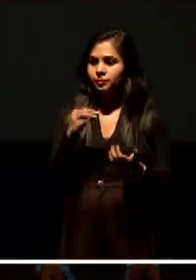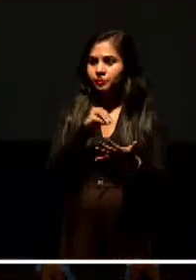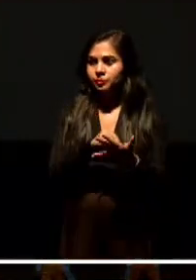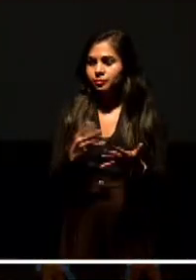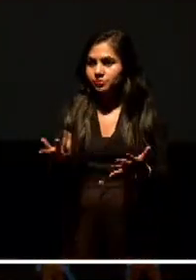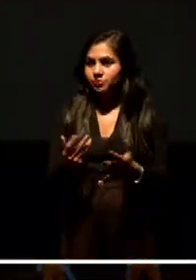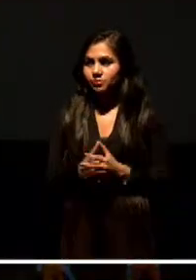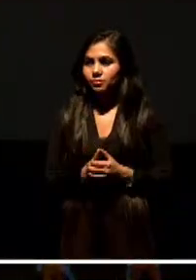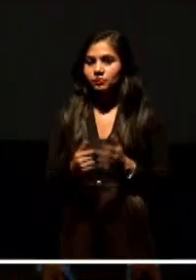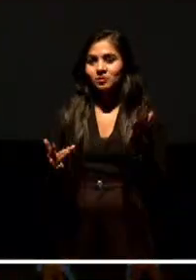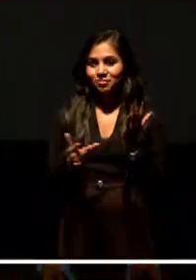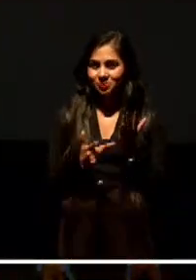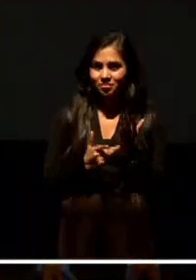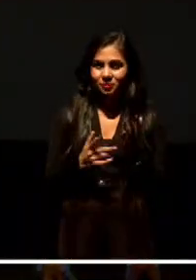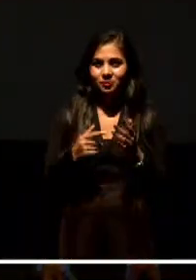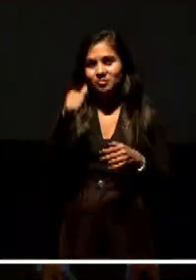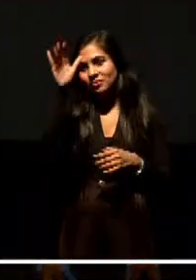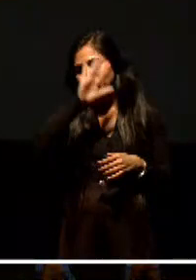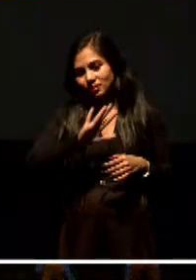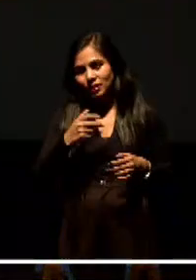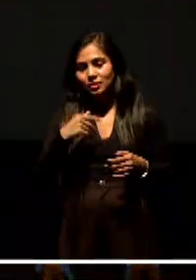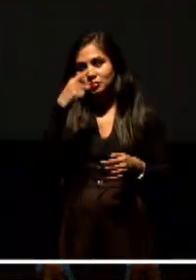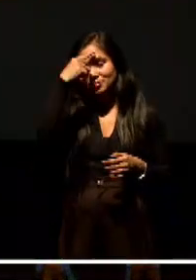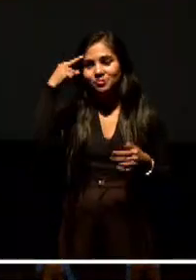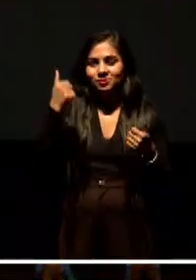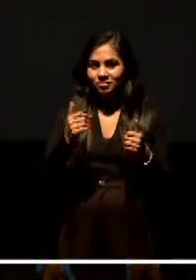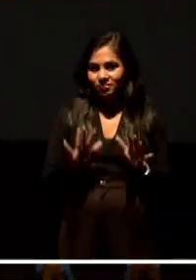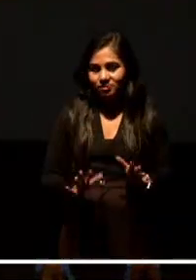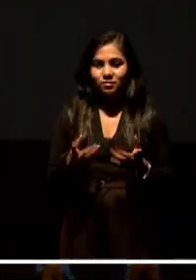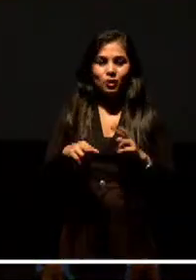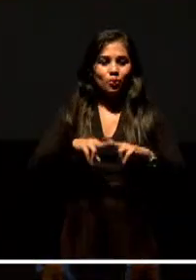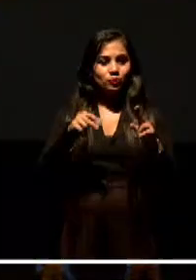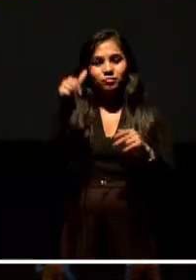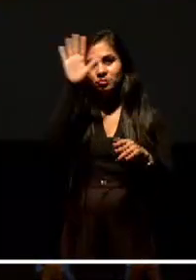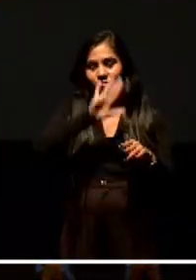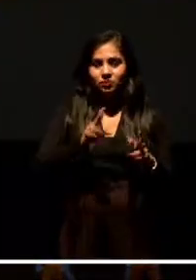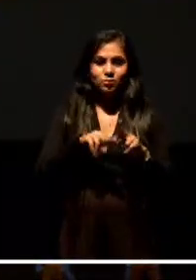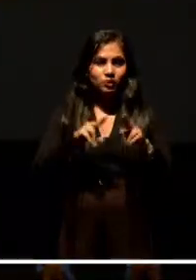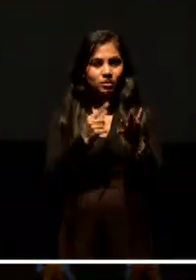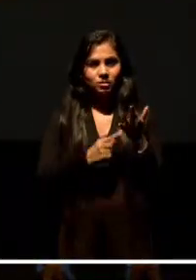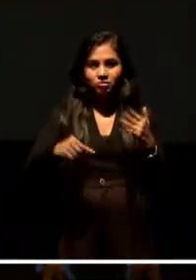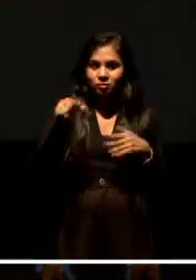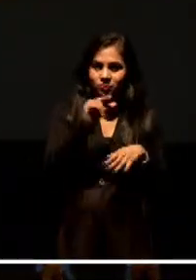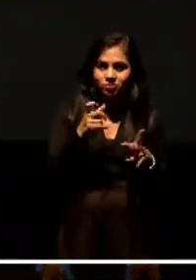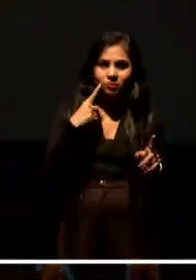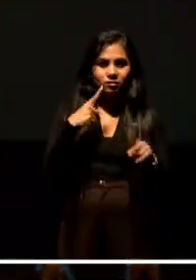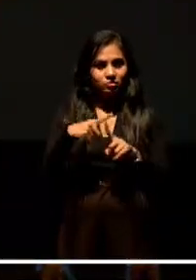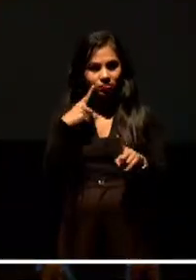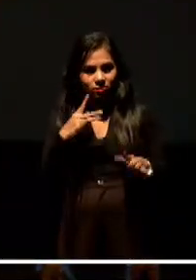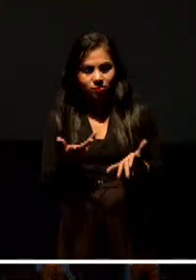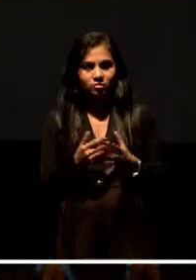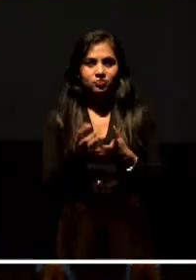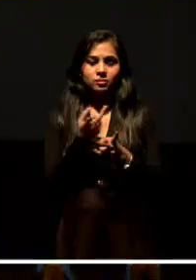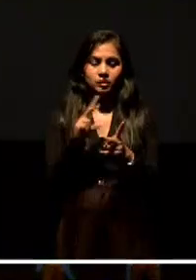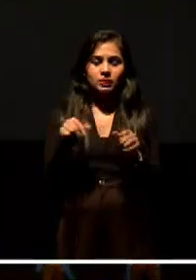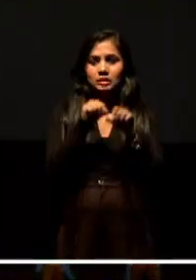टेक्नोलॉजी हमारे देश का सौभाग्य है कि पूरे देश में काफ़ी यूनिवर्सिटीज़, ITIs और काफ़ी ऐसे जो